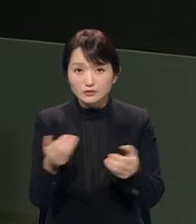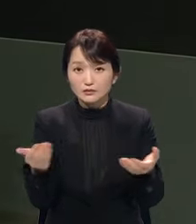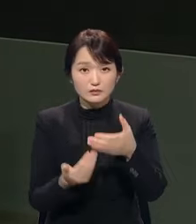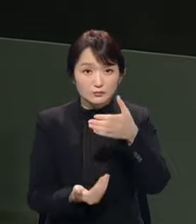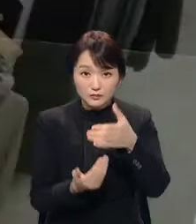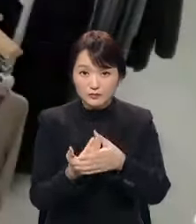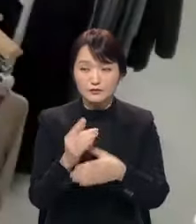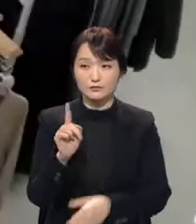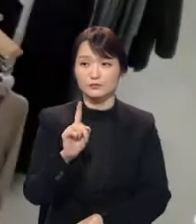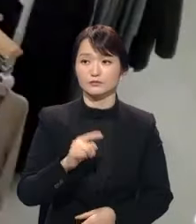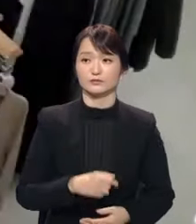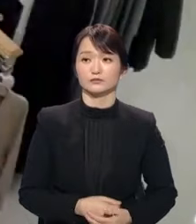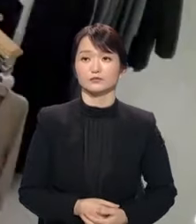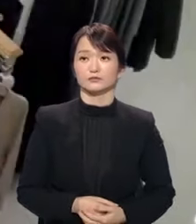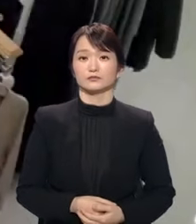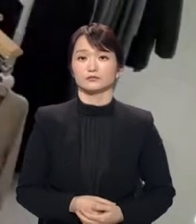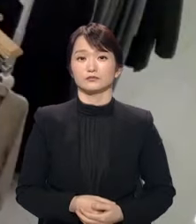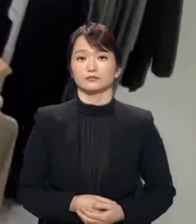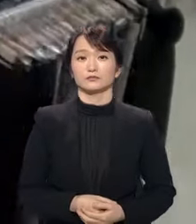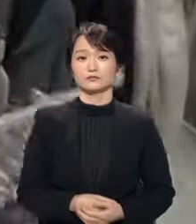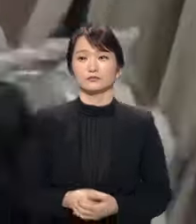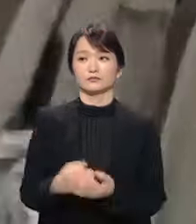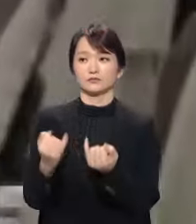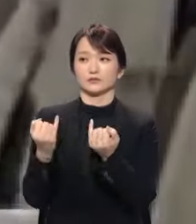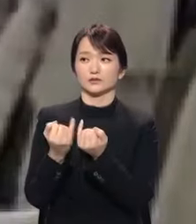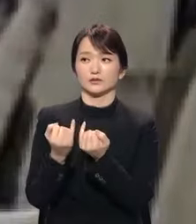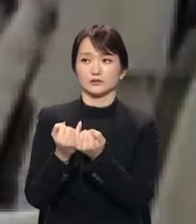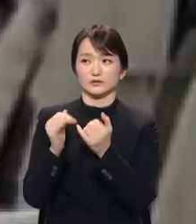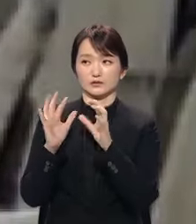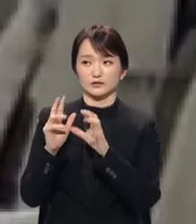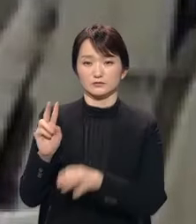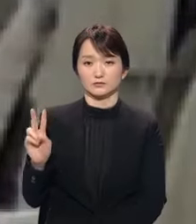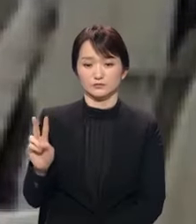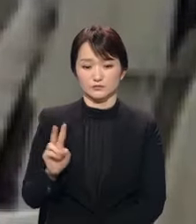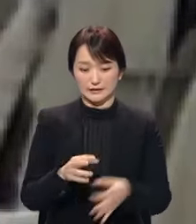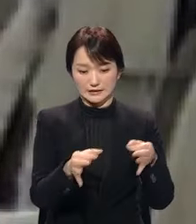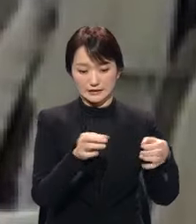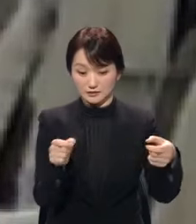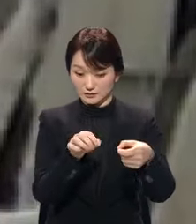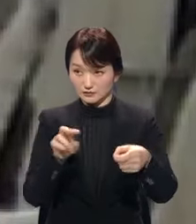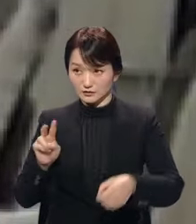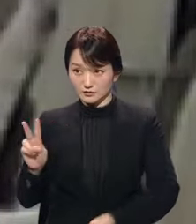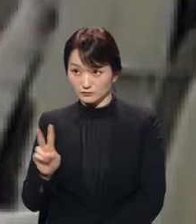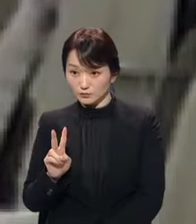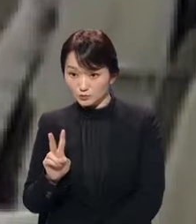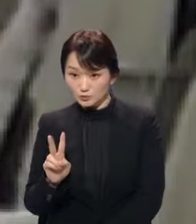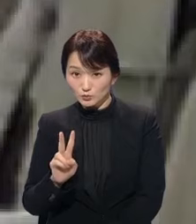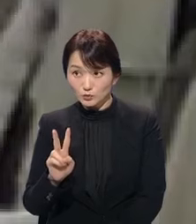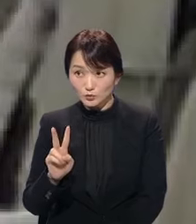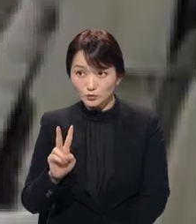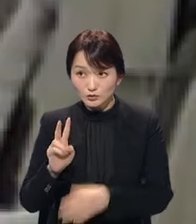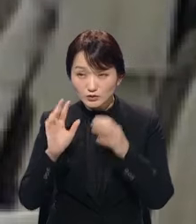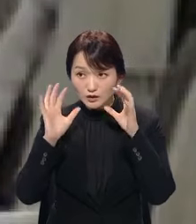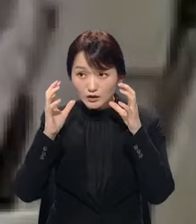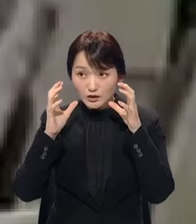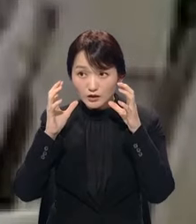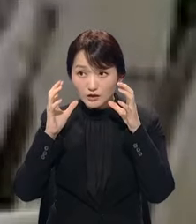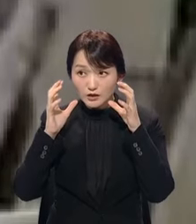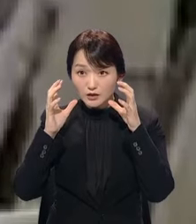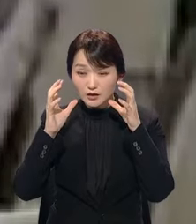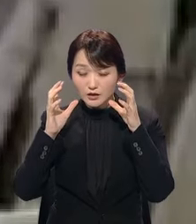만나보시죠. 자, 여성과 아이가 매장 앞을 저렇게 지나가고 있는데요. 갑자기 아이가